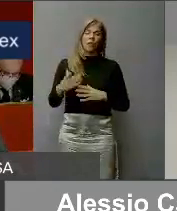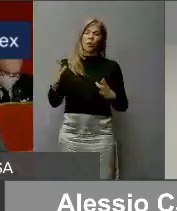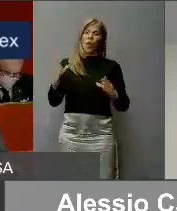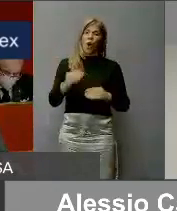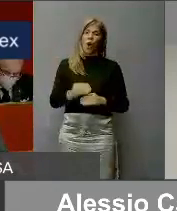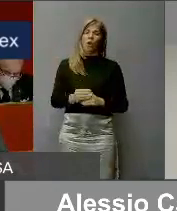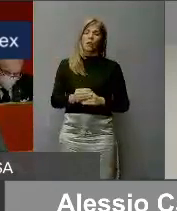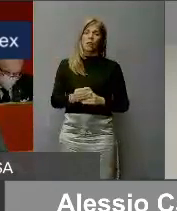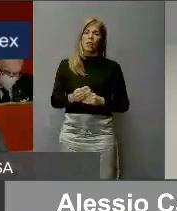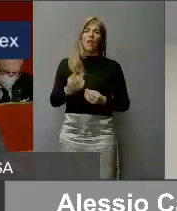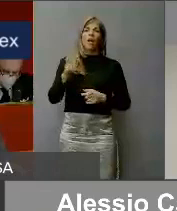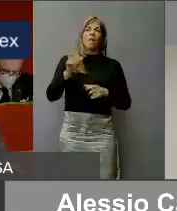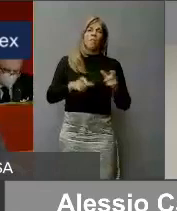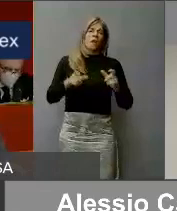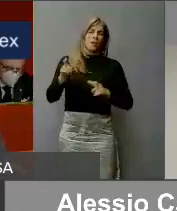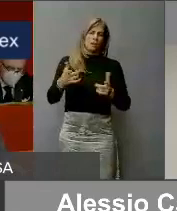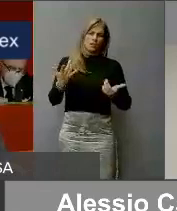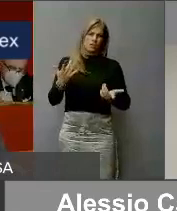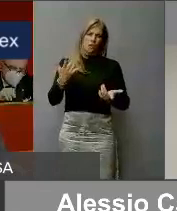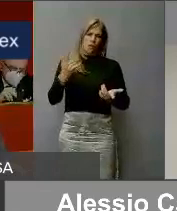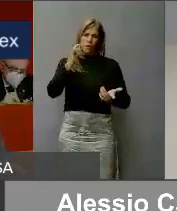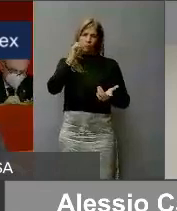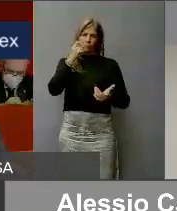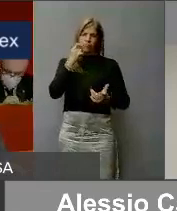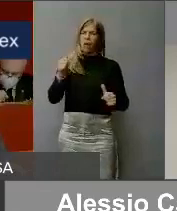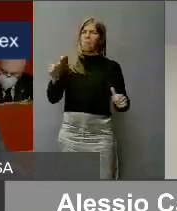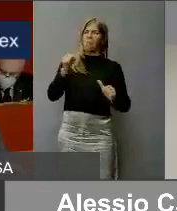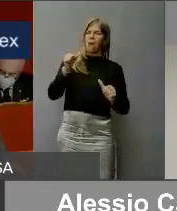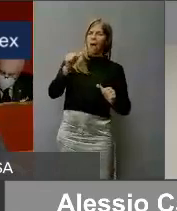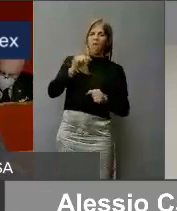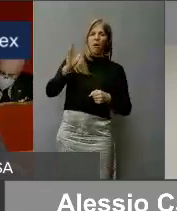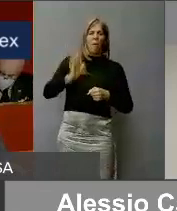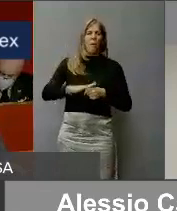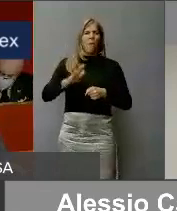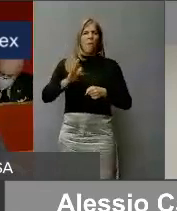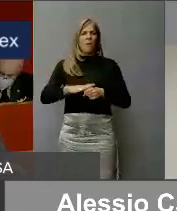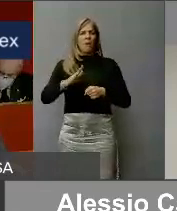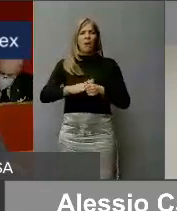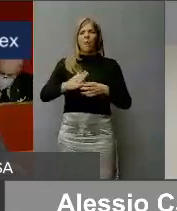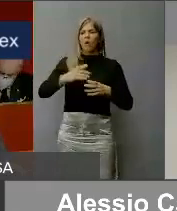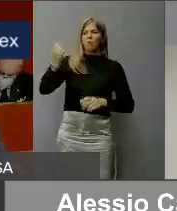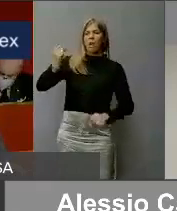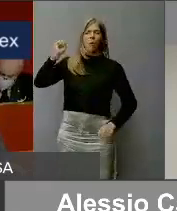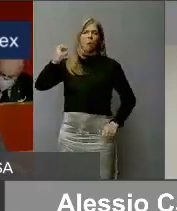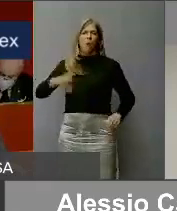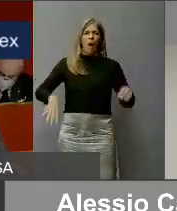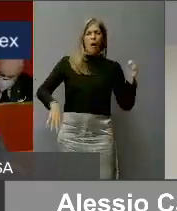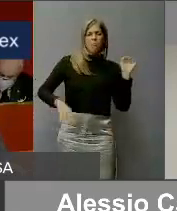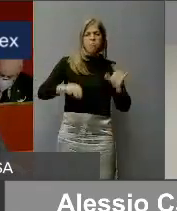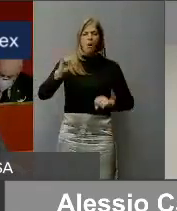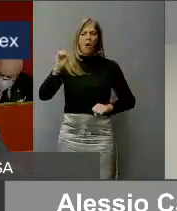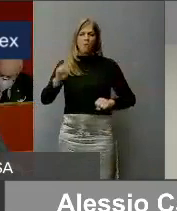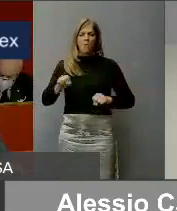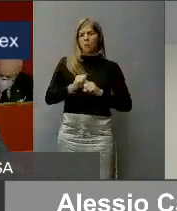quei luoghi bevono birra spartano bottiglie dovunque distruggono